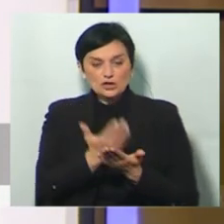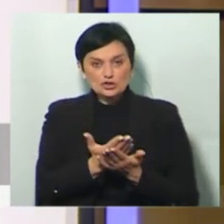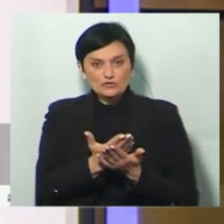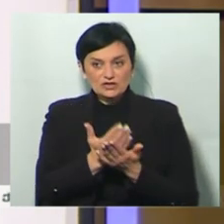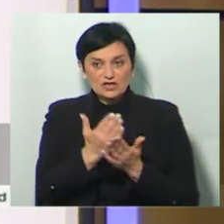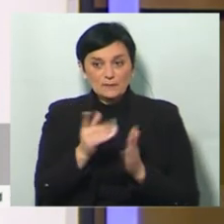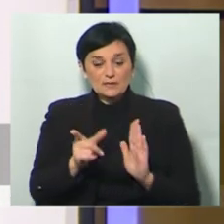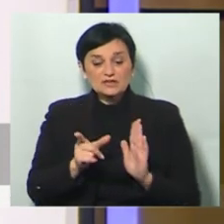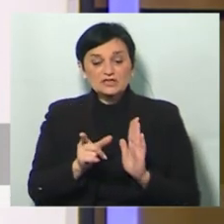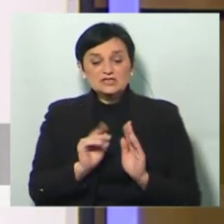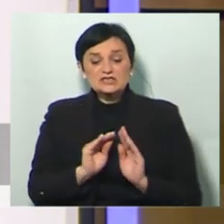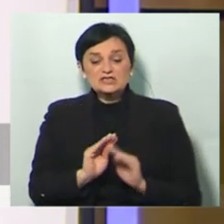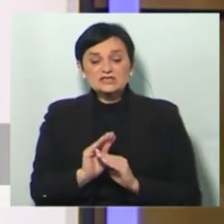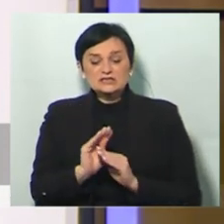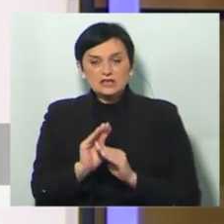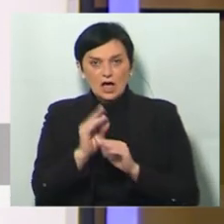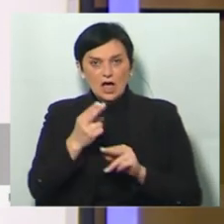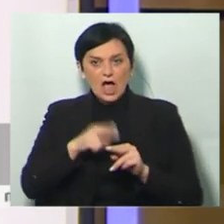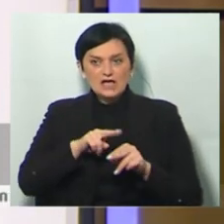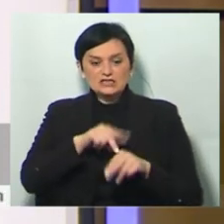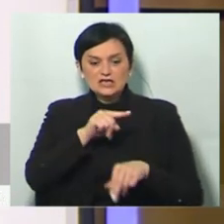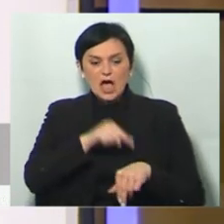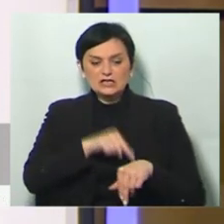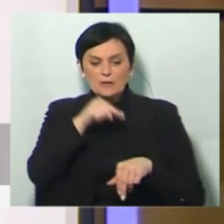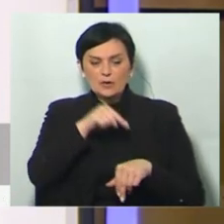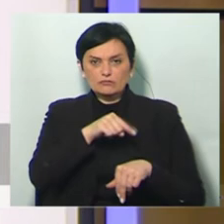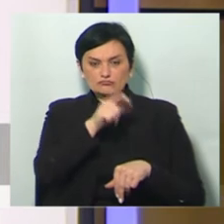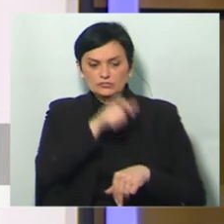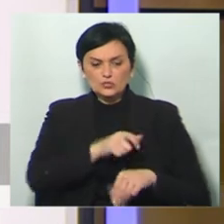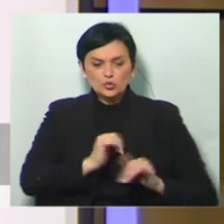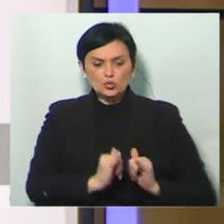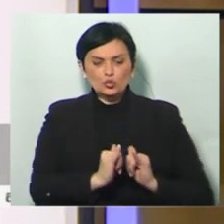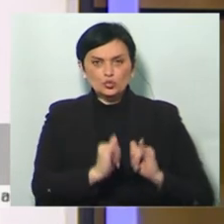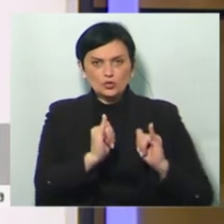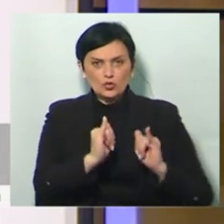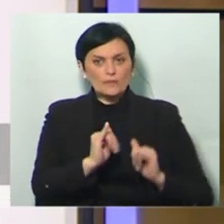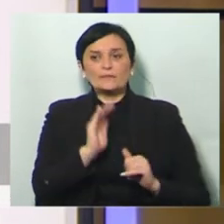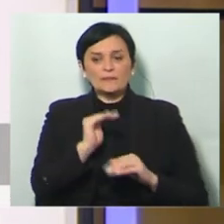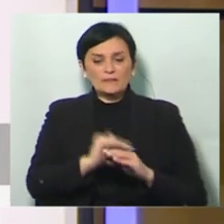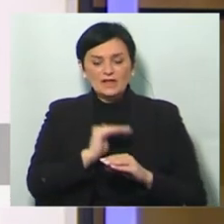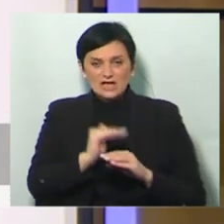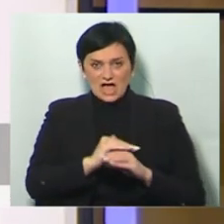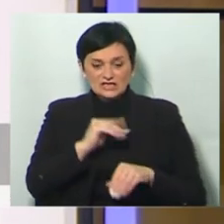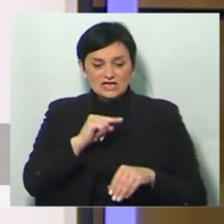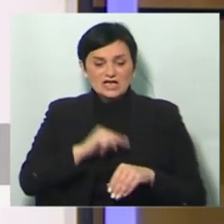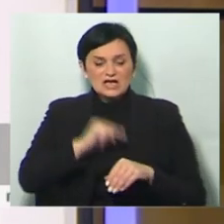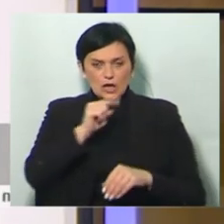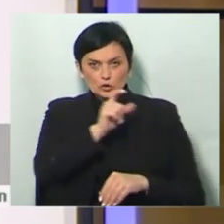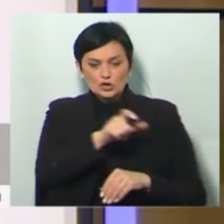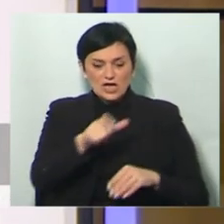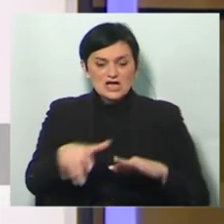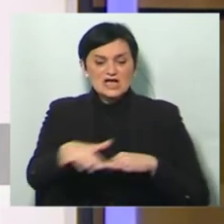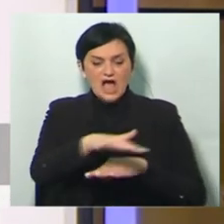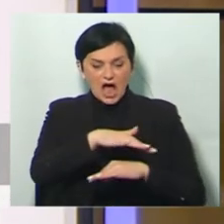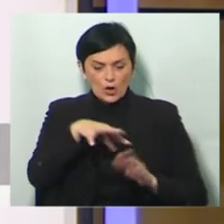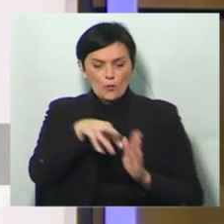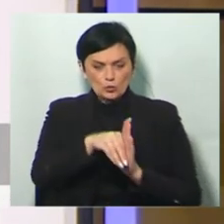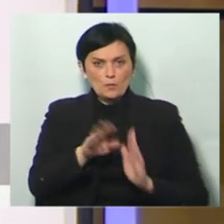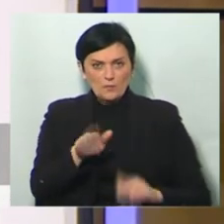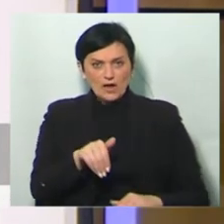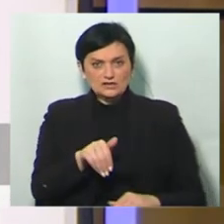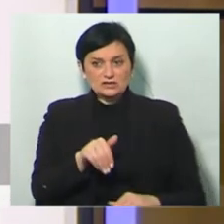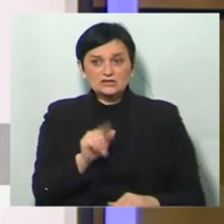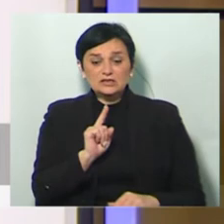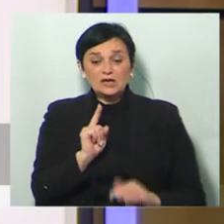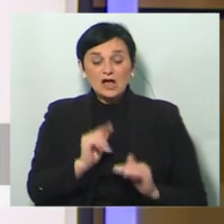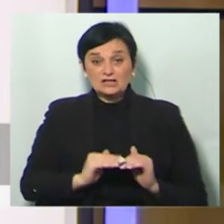ზრდასთან ერთად ადამიანებს ეს განცდა უმძაფრდებათ და თუნდაც ძალიან კეთილგანწყობილი ადამიანების გარემოცვაში. Რაც